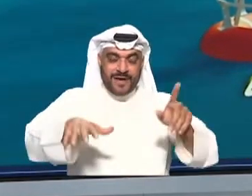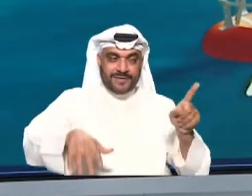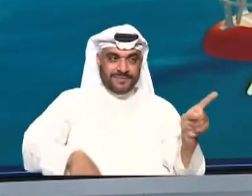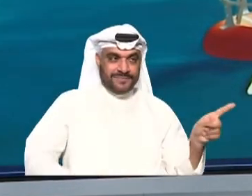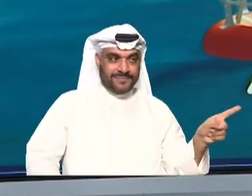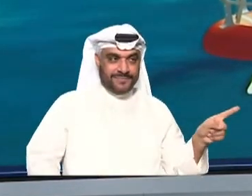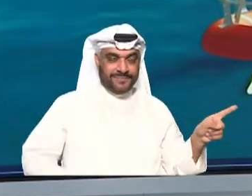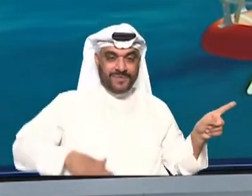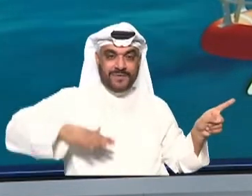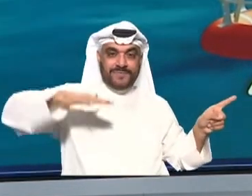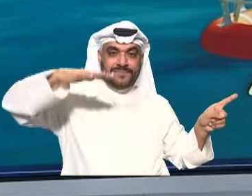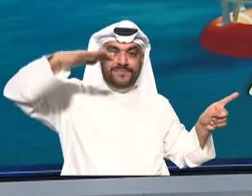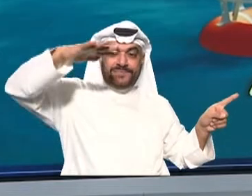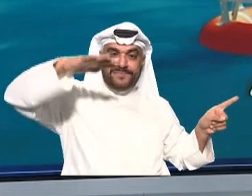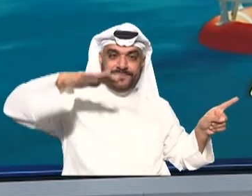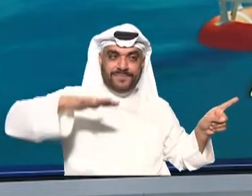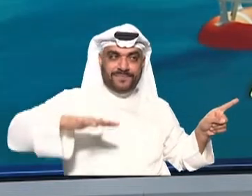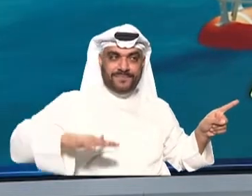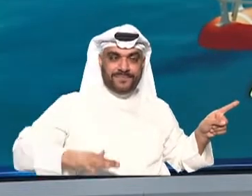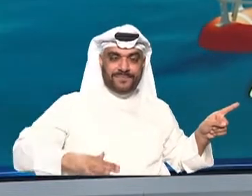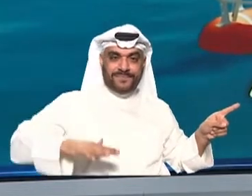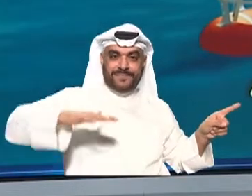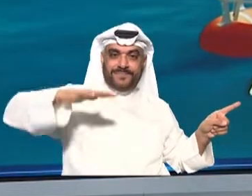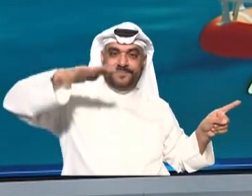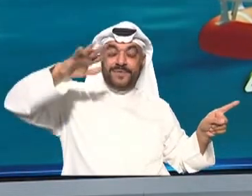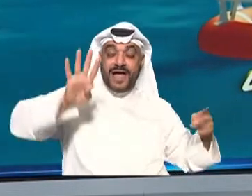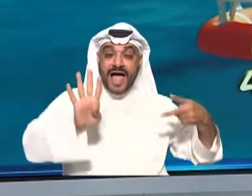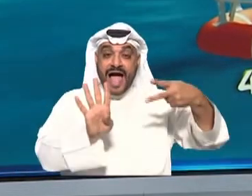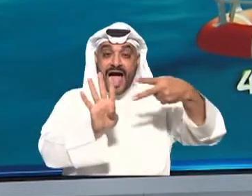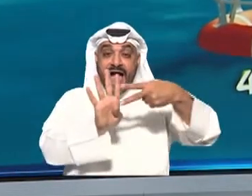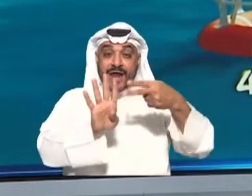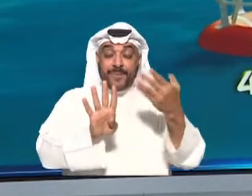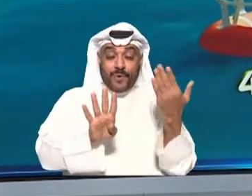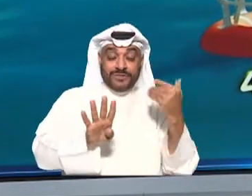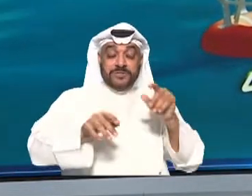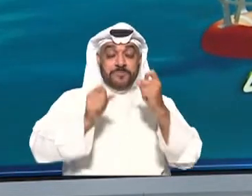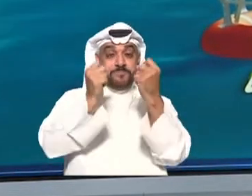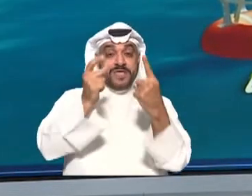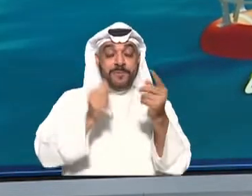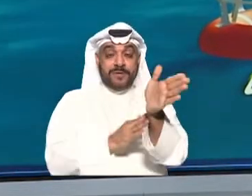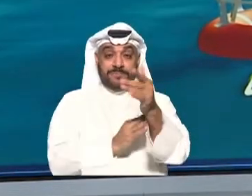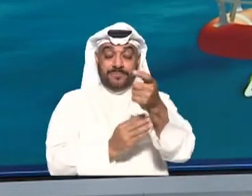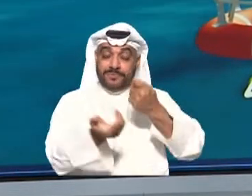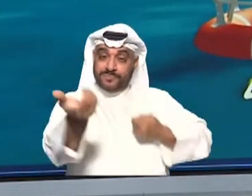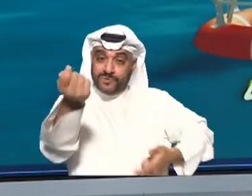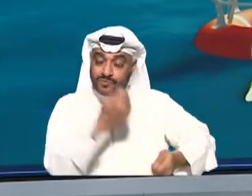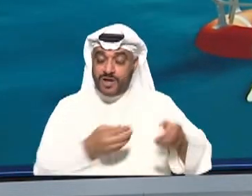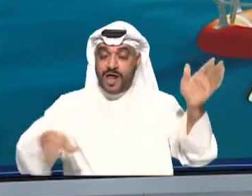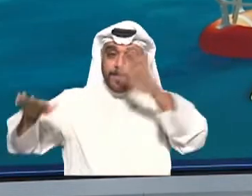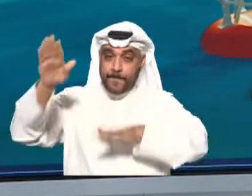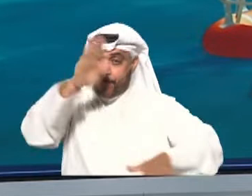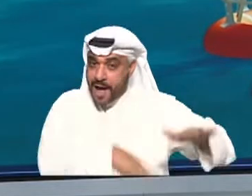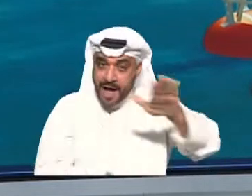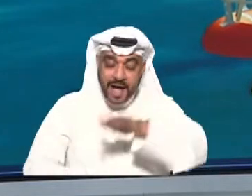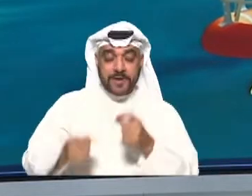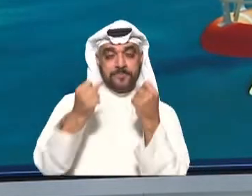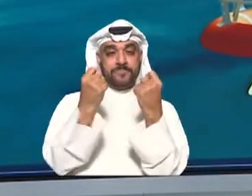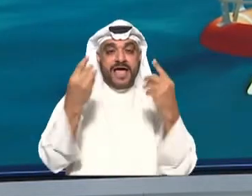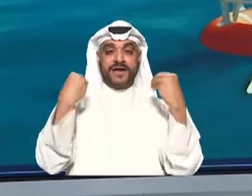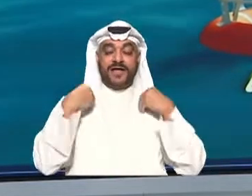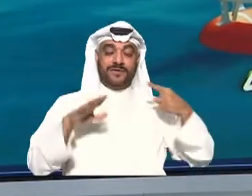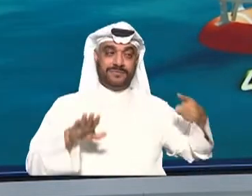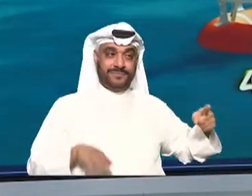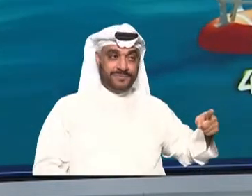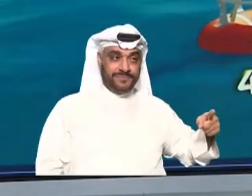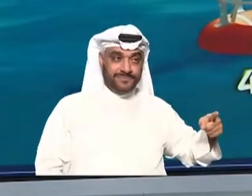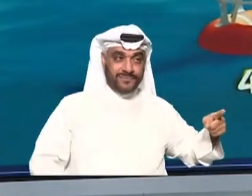خلال 24 ساعة القادمة بمشيئة الله أجواء معتدلة مناسبة لممارسة جميع الأنشطة البحرية، متوقع تراوح ارتفاع الموج